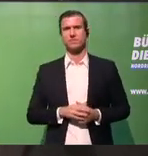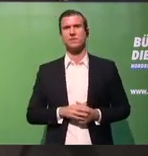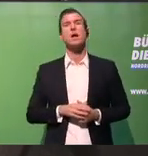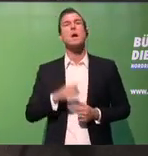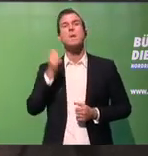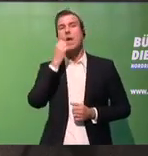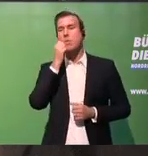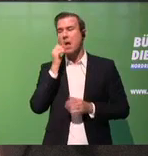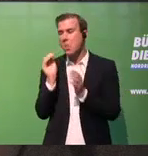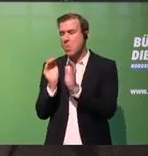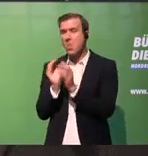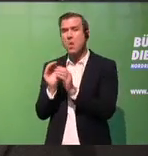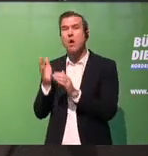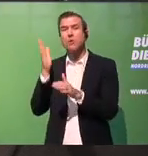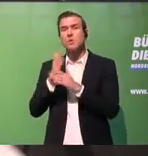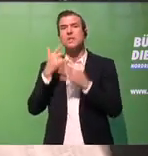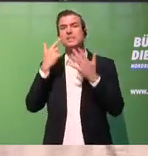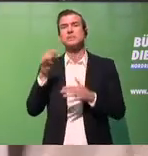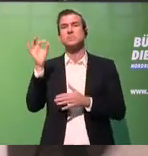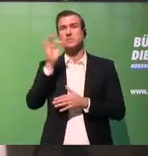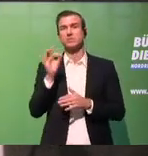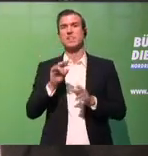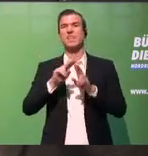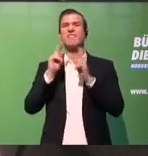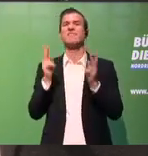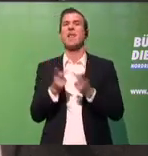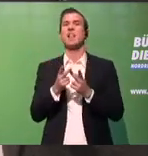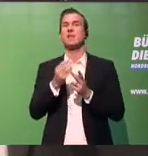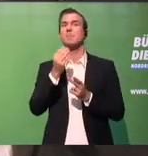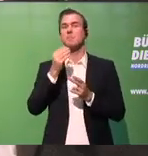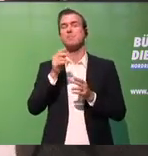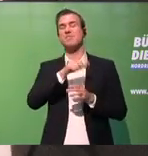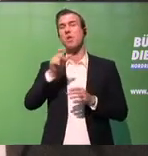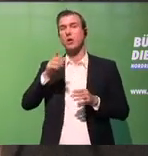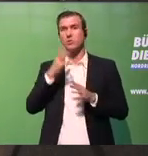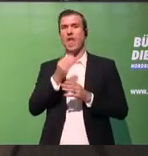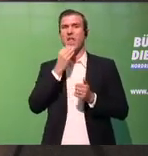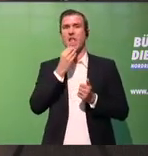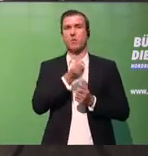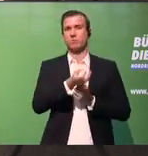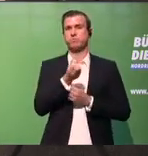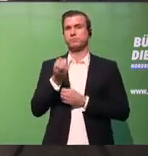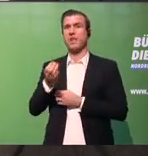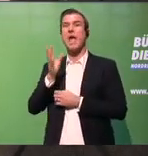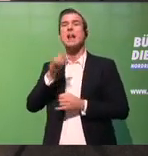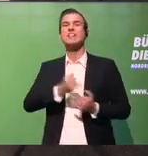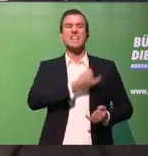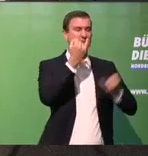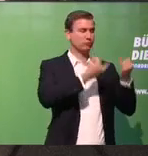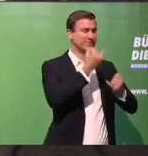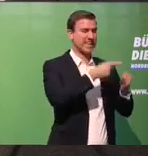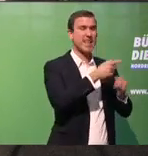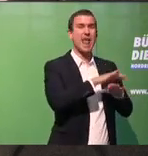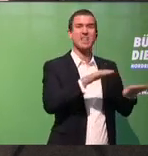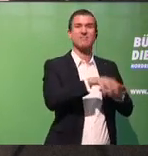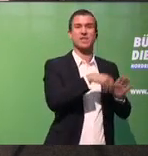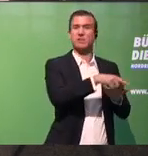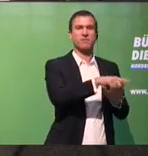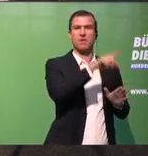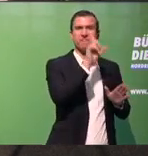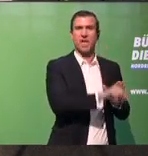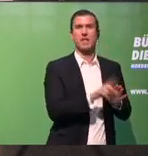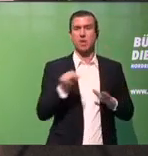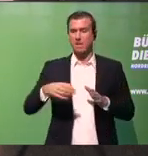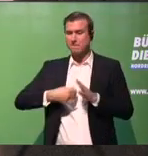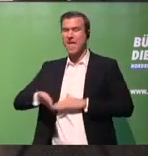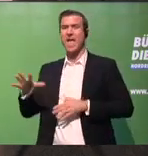Kleinbauern ernähren heute schon 70% der Weltbevölkerung, schaffen mehr Arbeit als die industrielle Landwirtschaft und damit mehr Einkommen